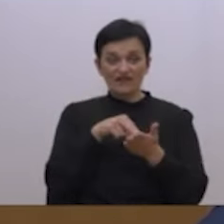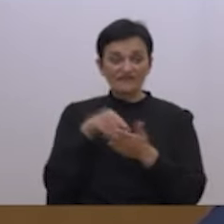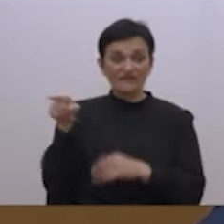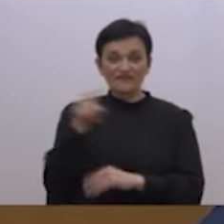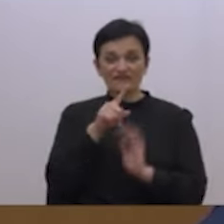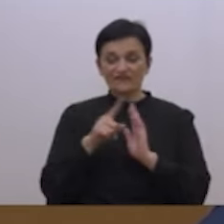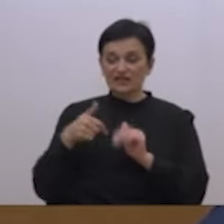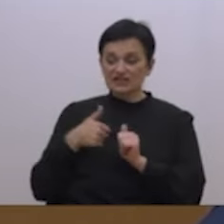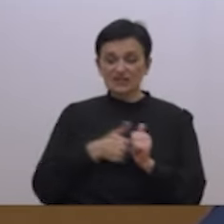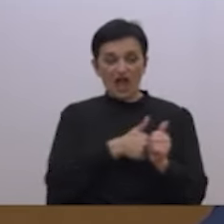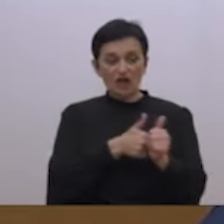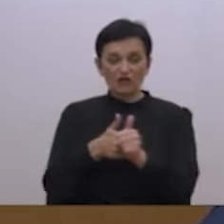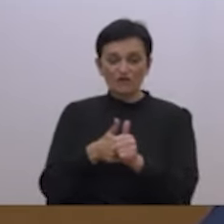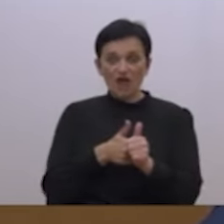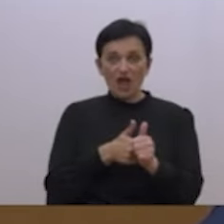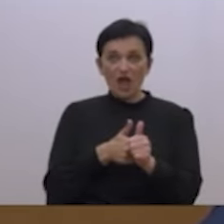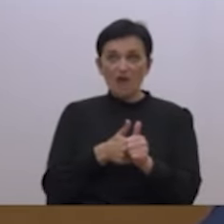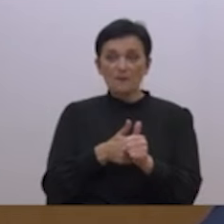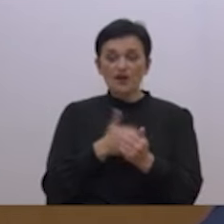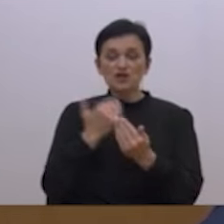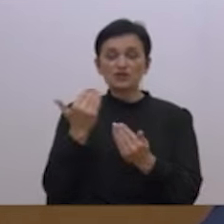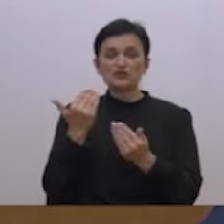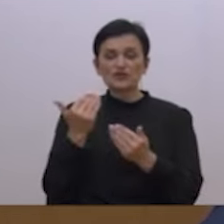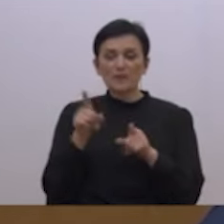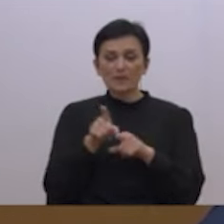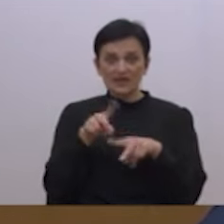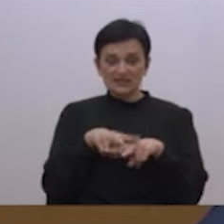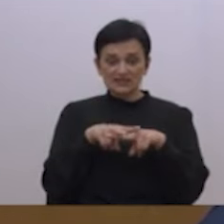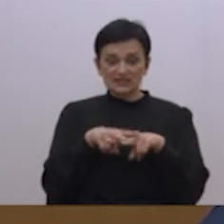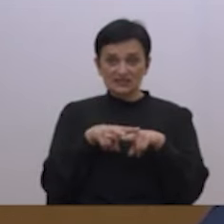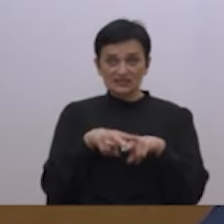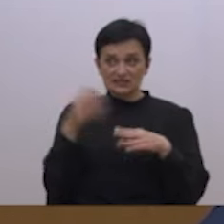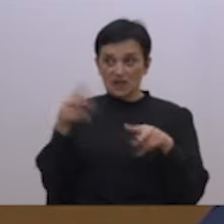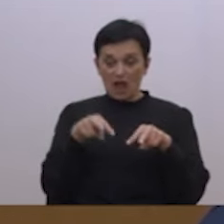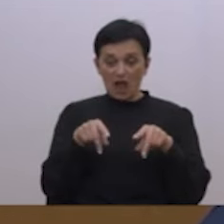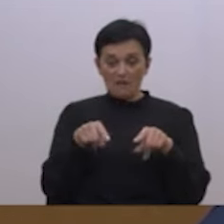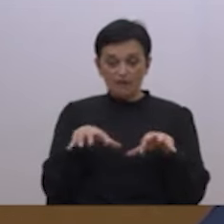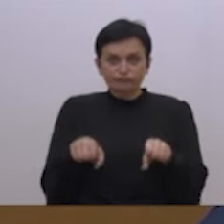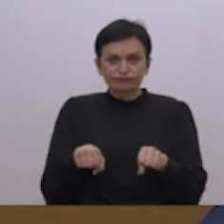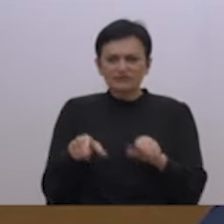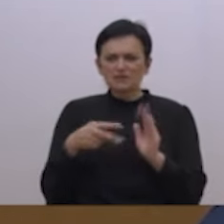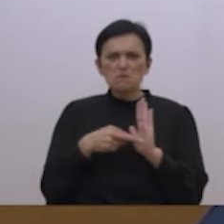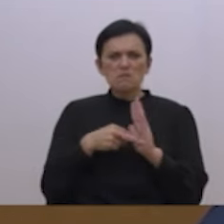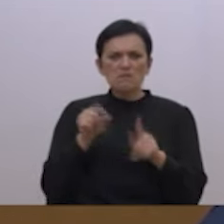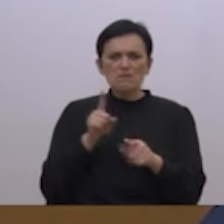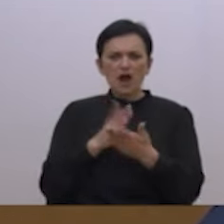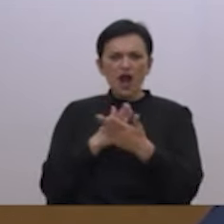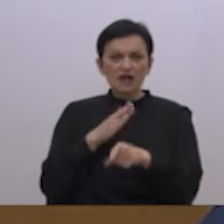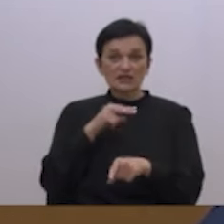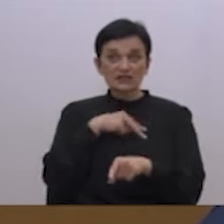დაუკან დაგყვებიან. რად გიღირთ აი ეს კამი, რომელშიც თქვენ ახლა ზიხართ, როდესაც